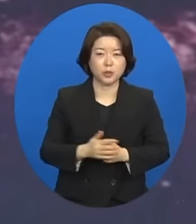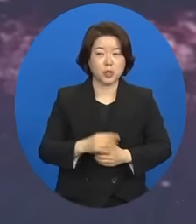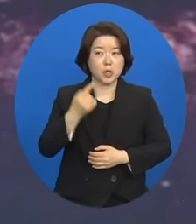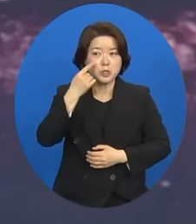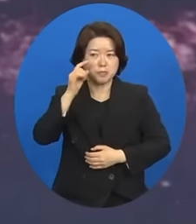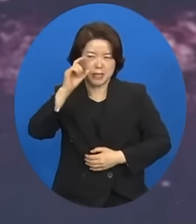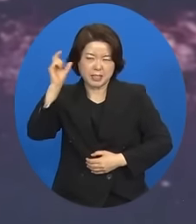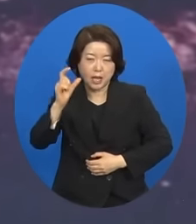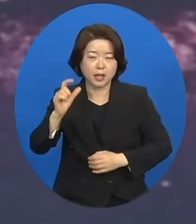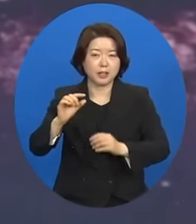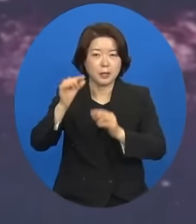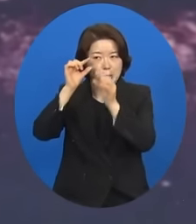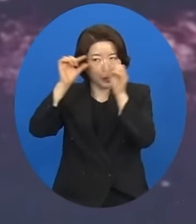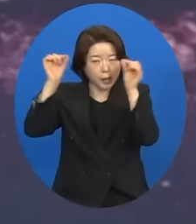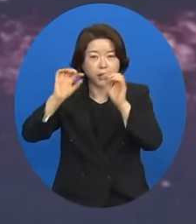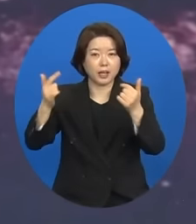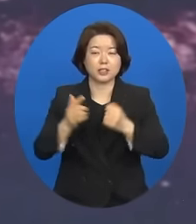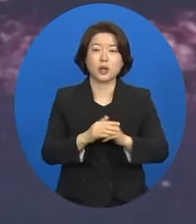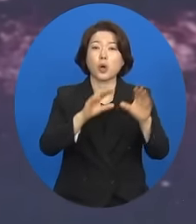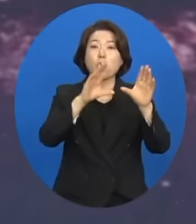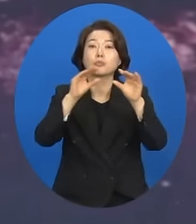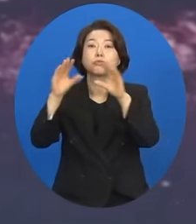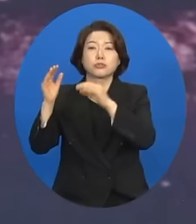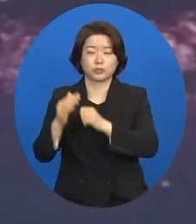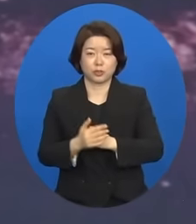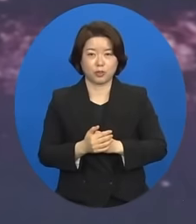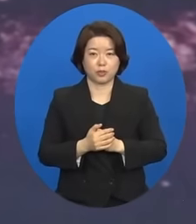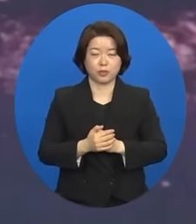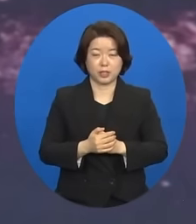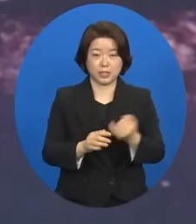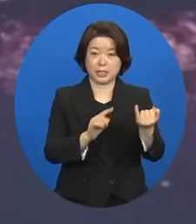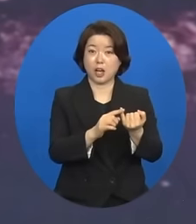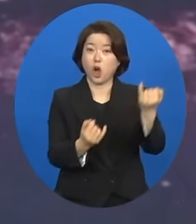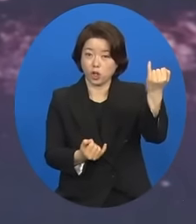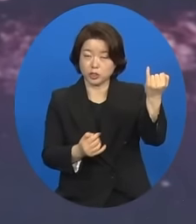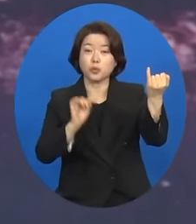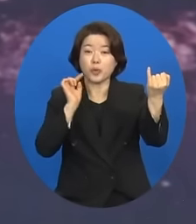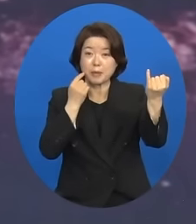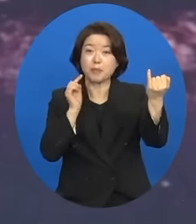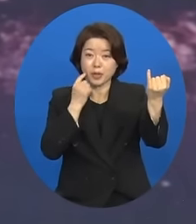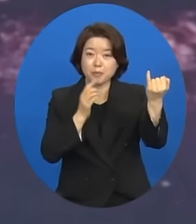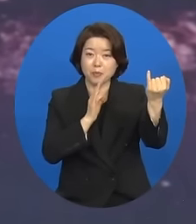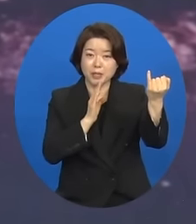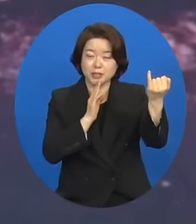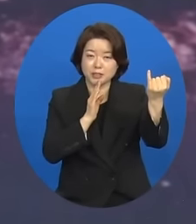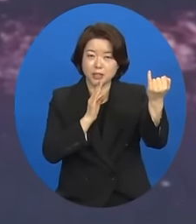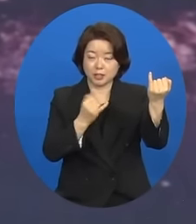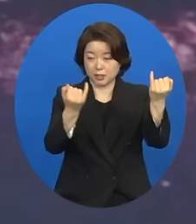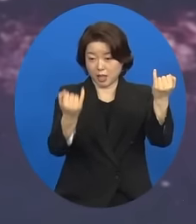아니라 부드럽게 그 사실 레아도 예쁜 얼굴이었던 거죠 그런데이